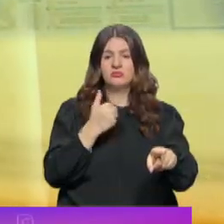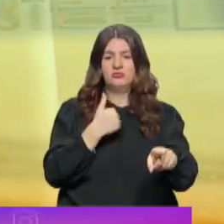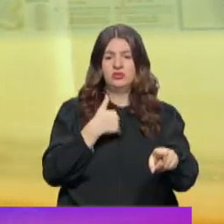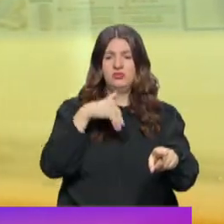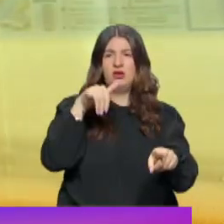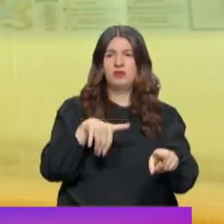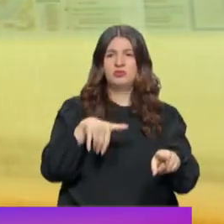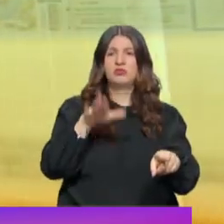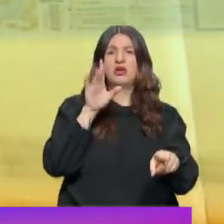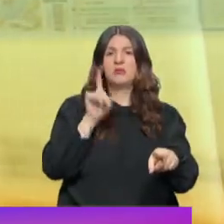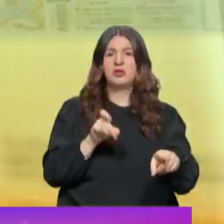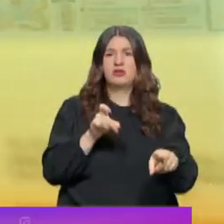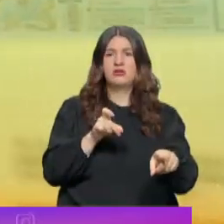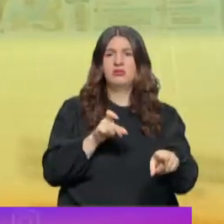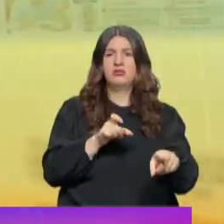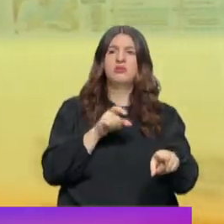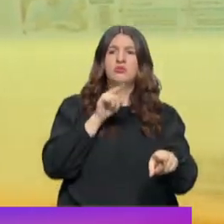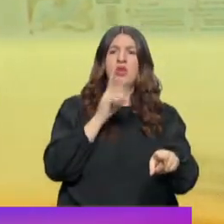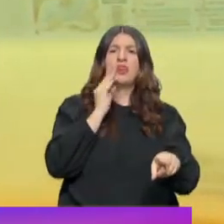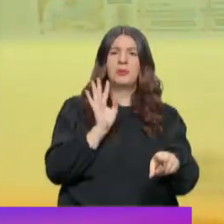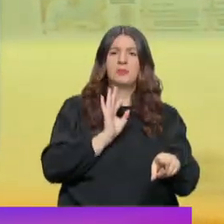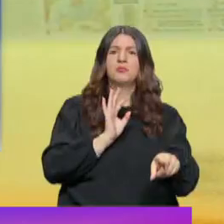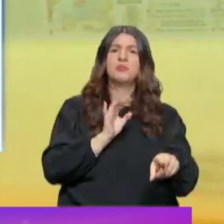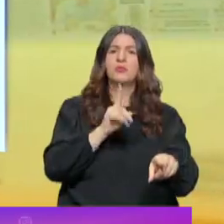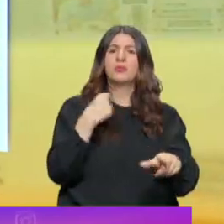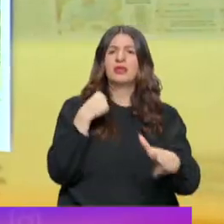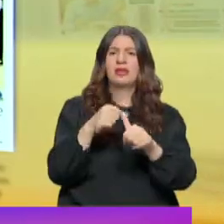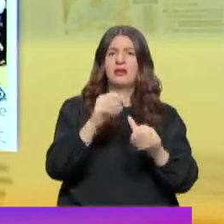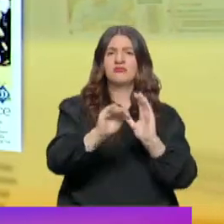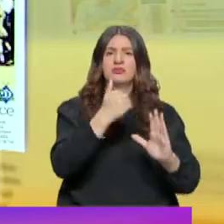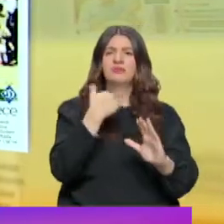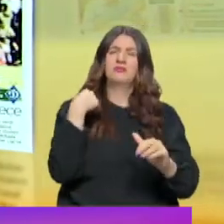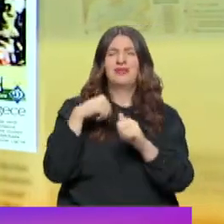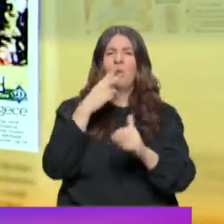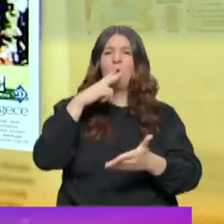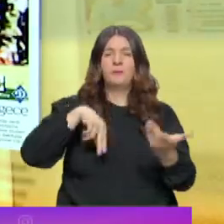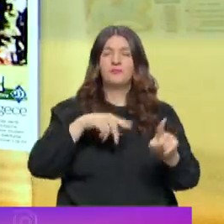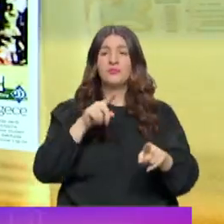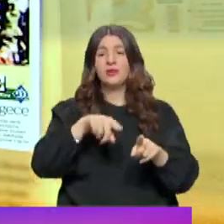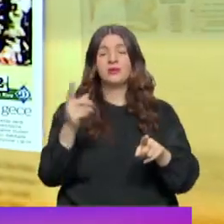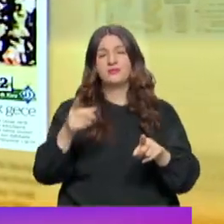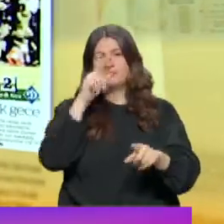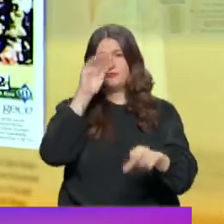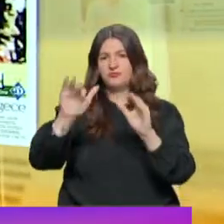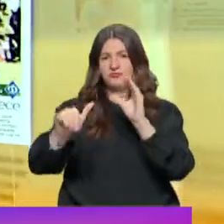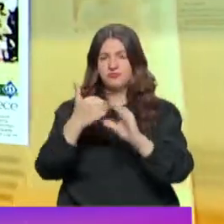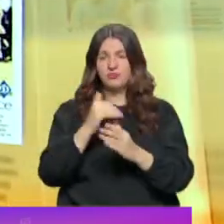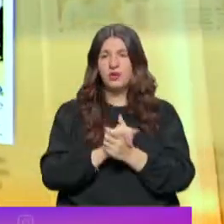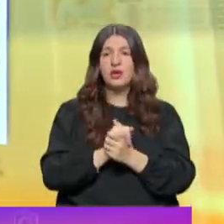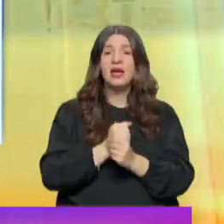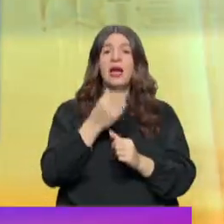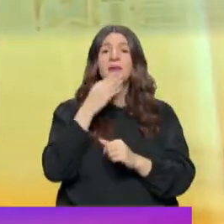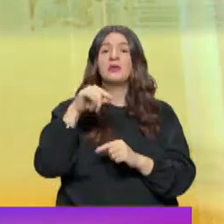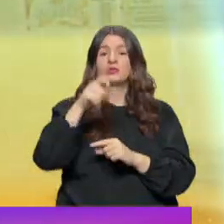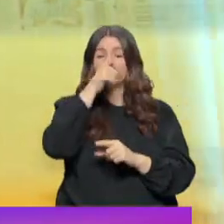bizim de hakkımız değil midir? Bunu anlamadım. Bunu bir tekrar gönderirseniz okurum. Mehmet Öztürk bir mesaj göndermiş.